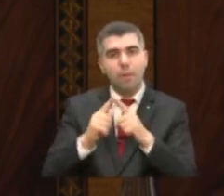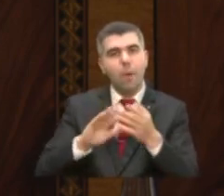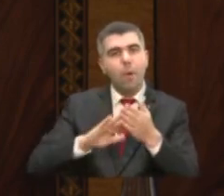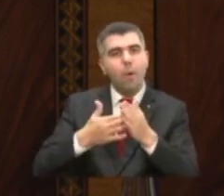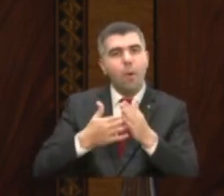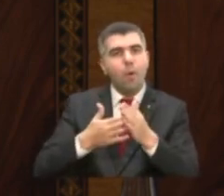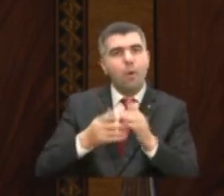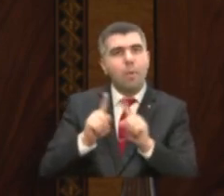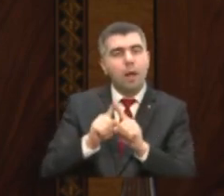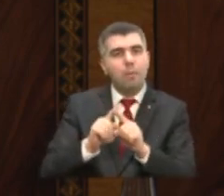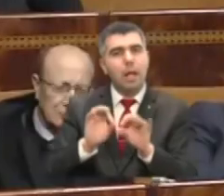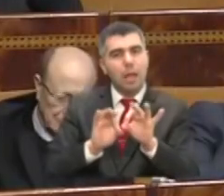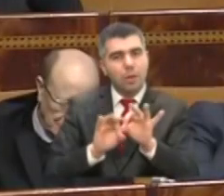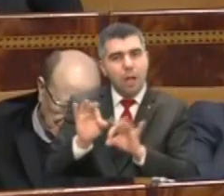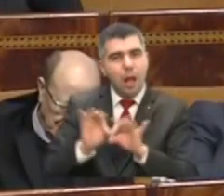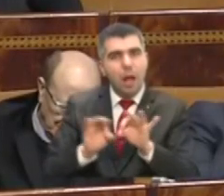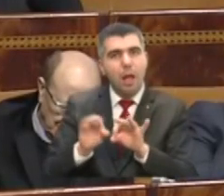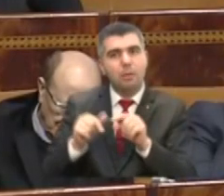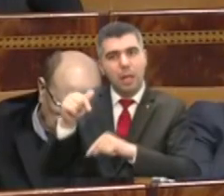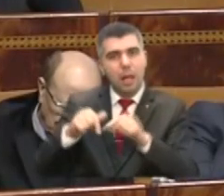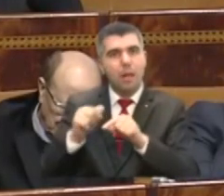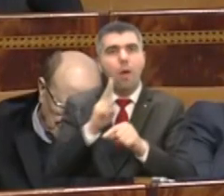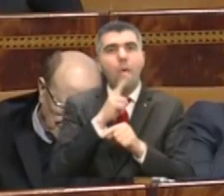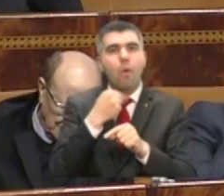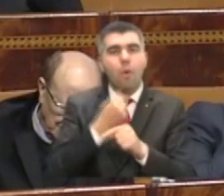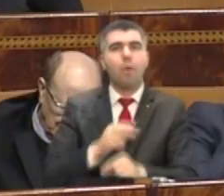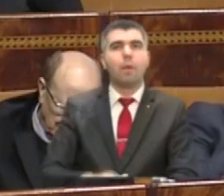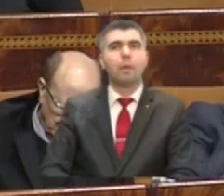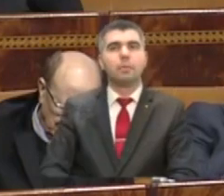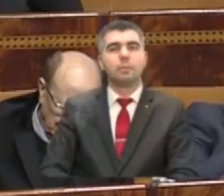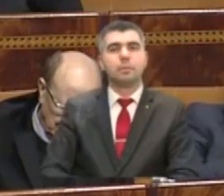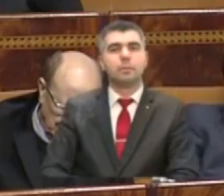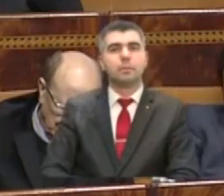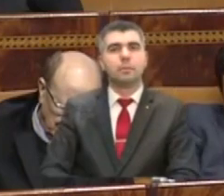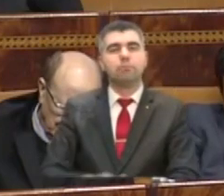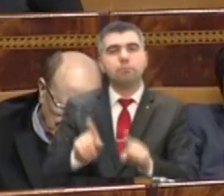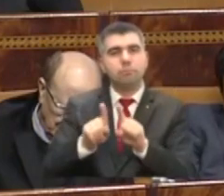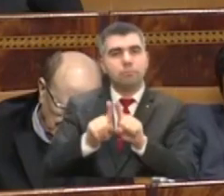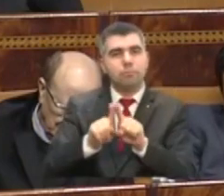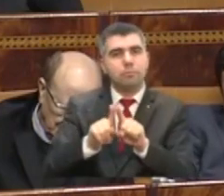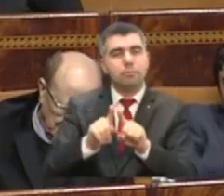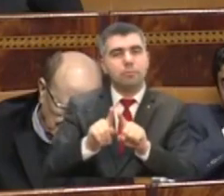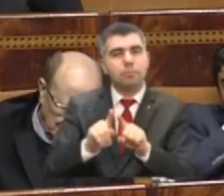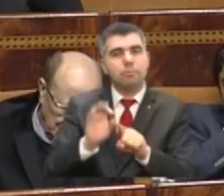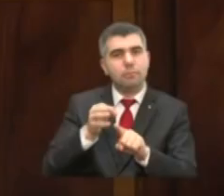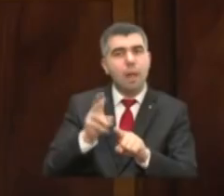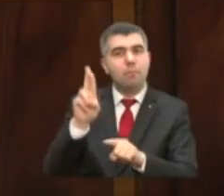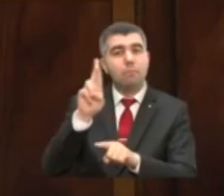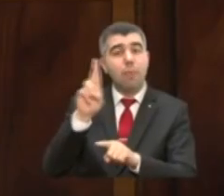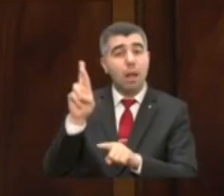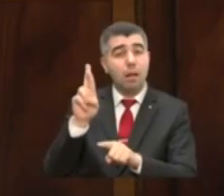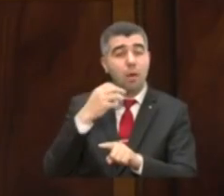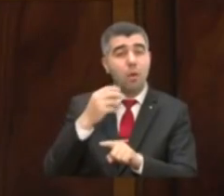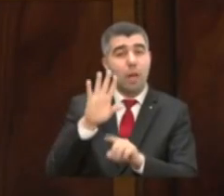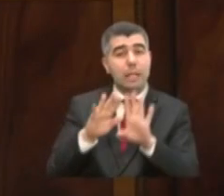جوابكم الإجراءات التي قامت بها بعض القطاعات الحكومية، ولكن دعوني أؤكد على أنه جلالة الملك يوم